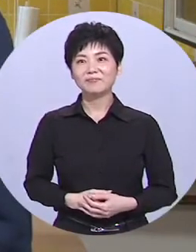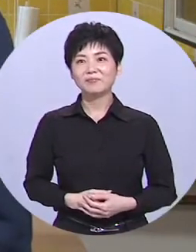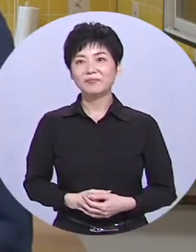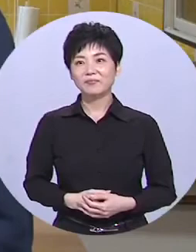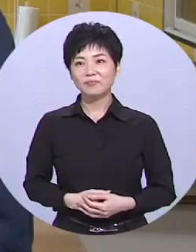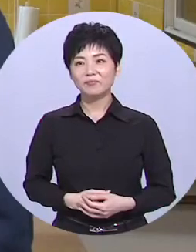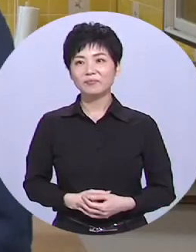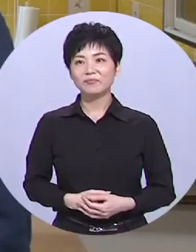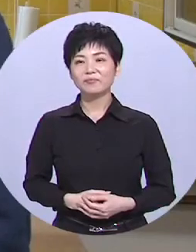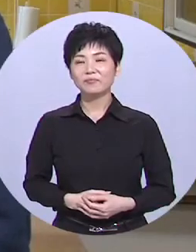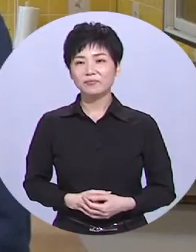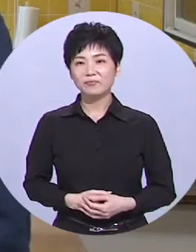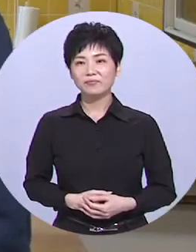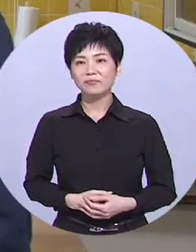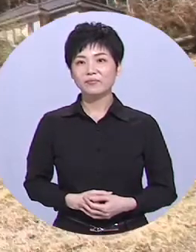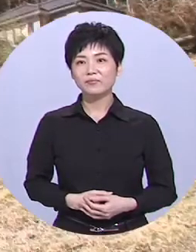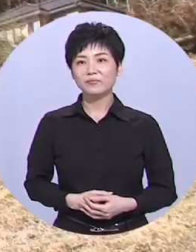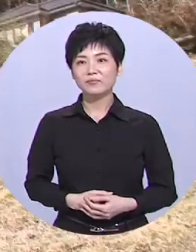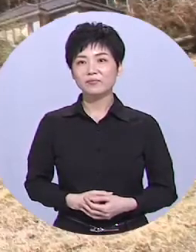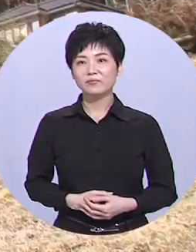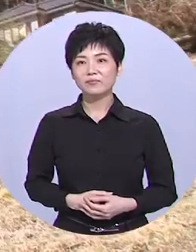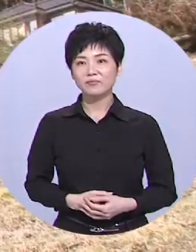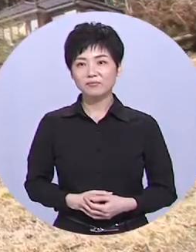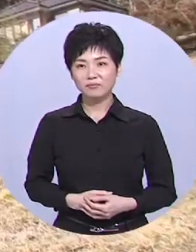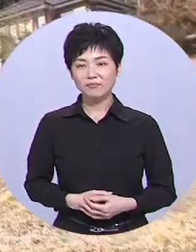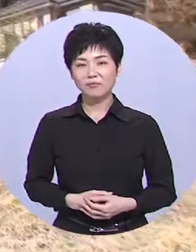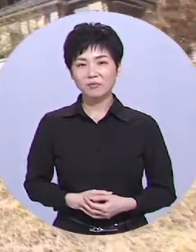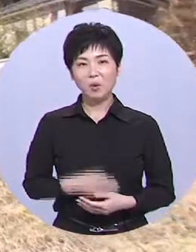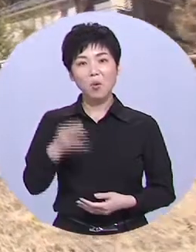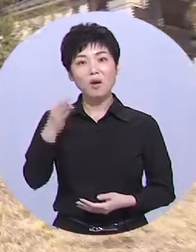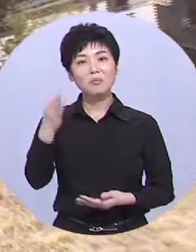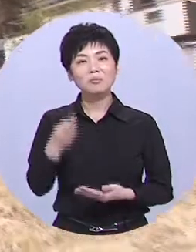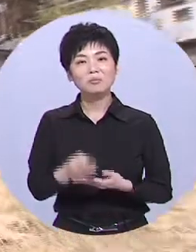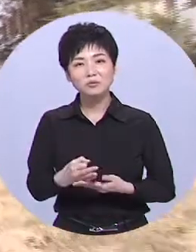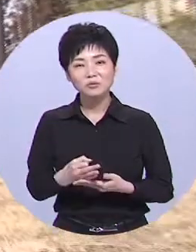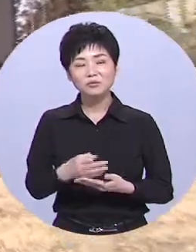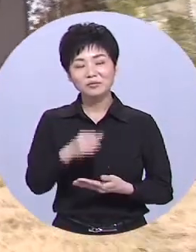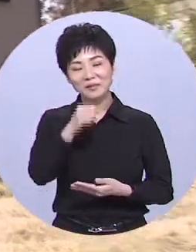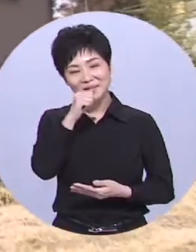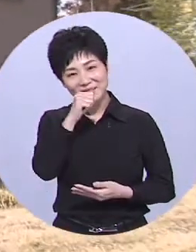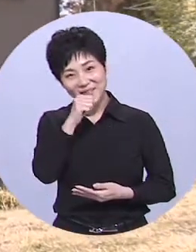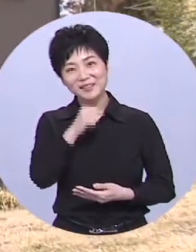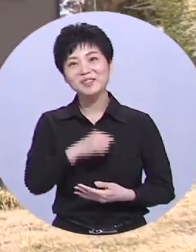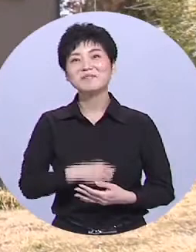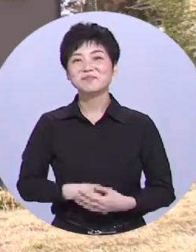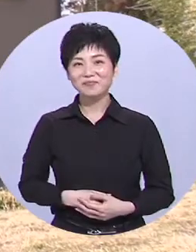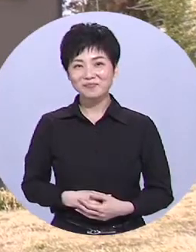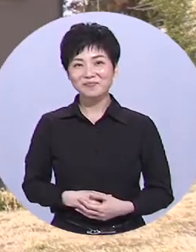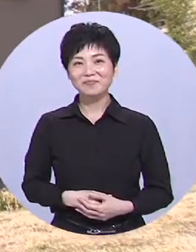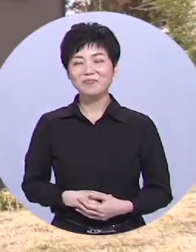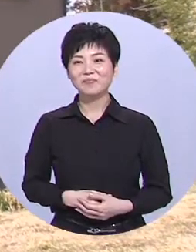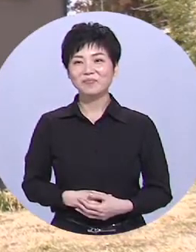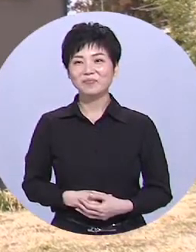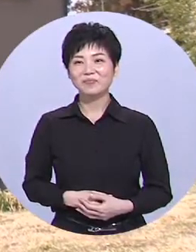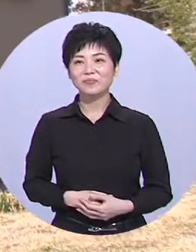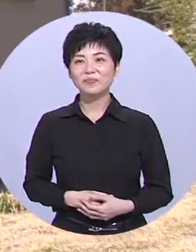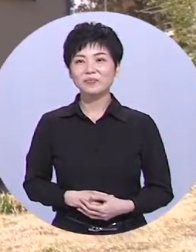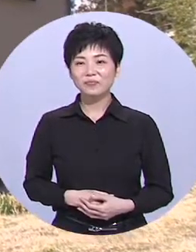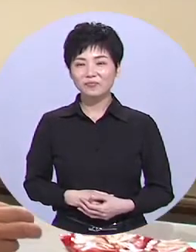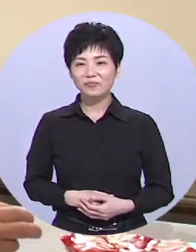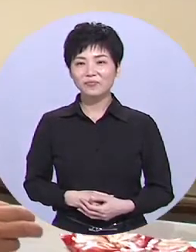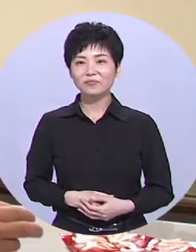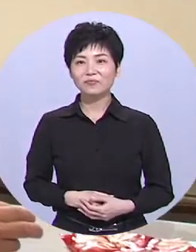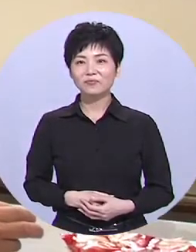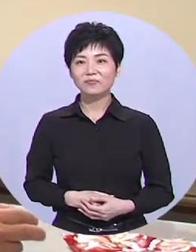ありました。第二番目に、リーズナブルなお値段があったということがあります。そ